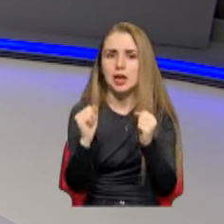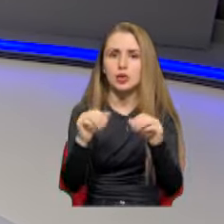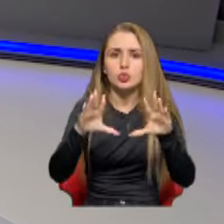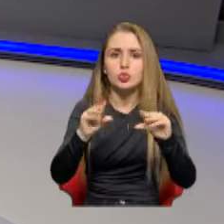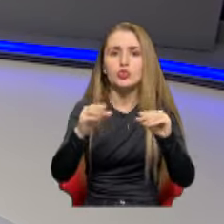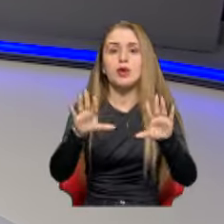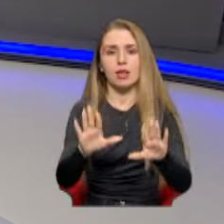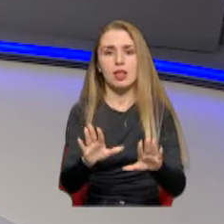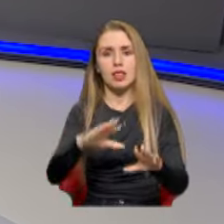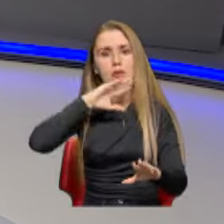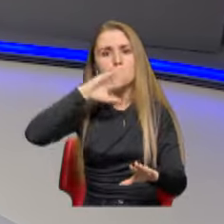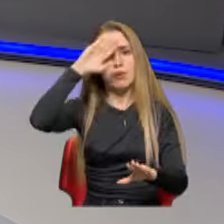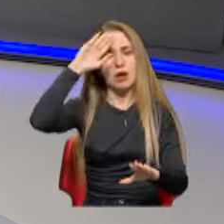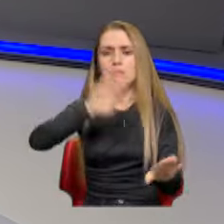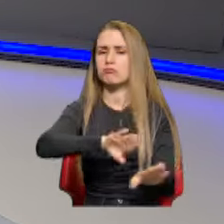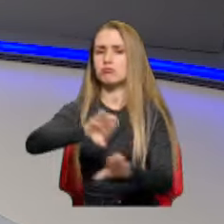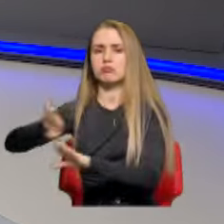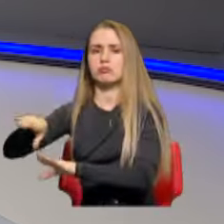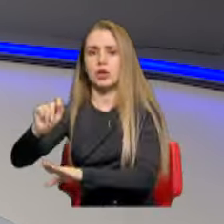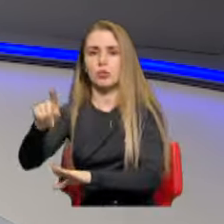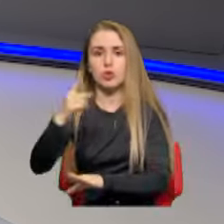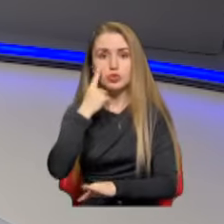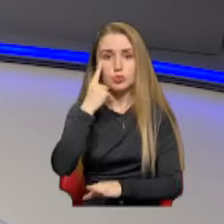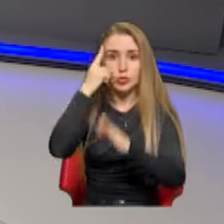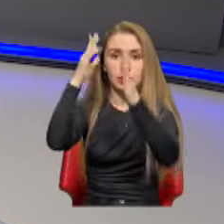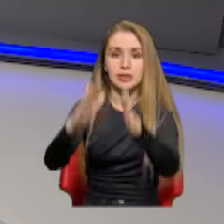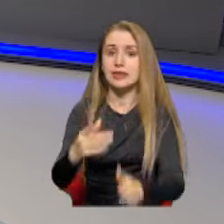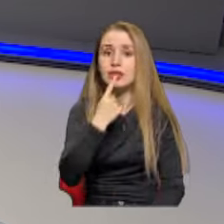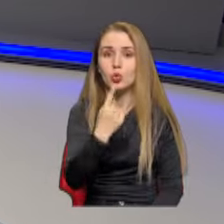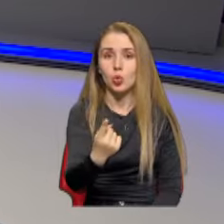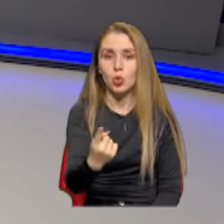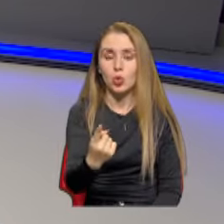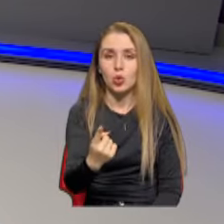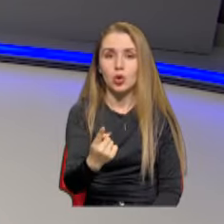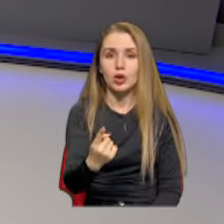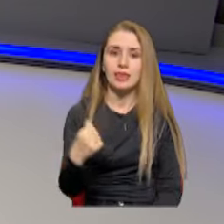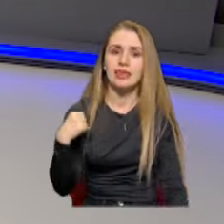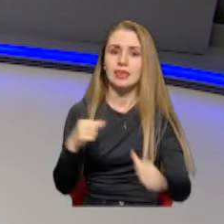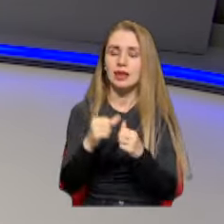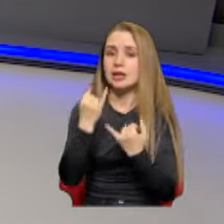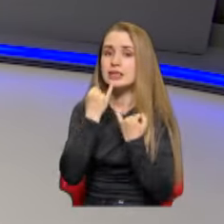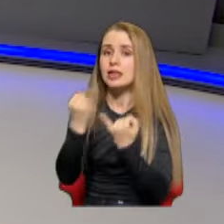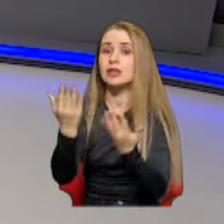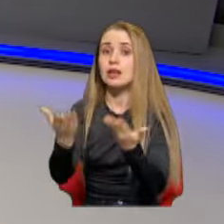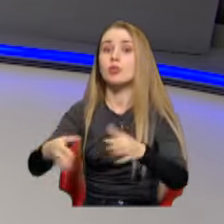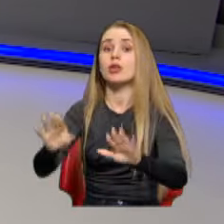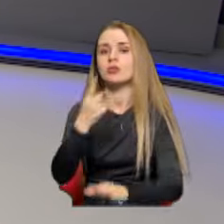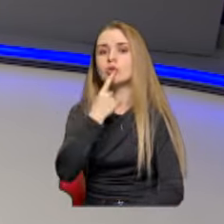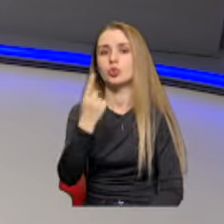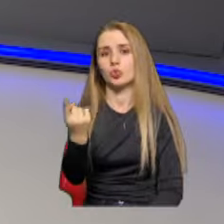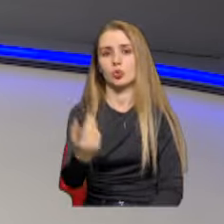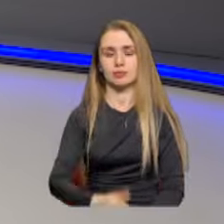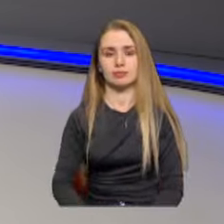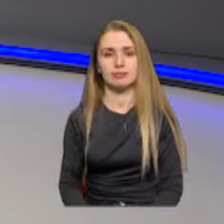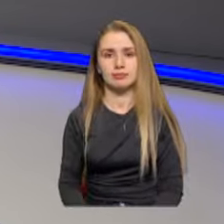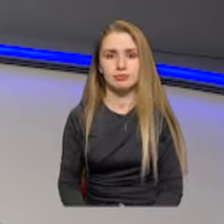Yumuşamadı. Bayram falan dinlemiyorlar onlar da. Cumhurbaşkanı ne demişti? İade-i ziyareti hazmedemediler demişti.